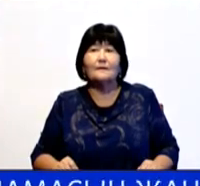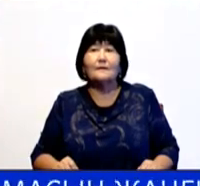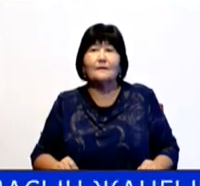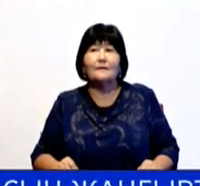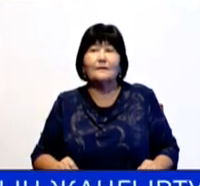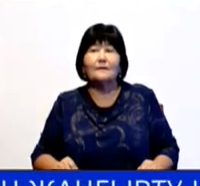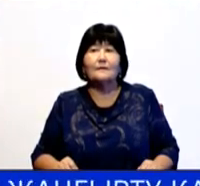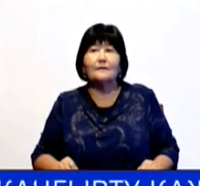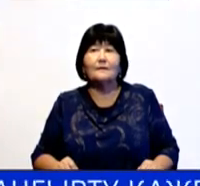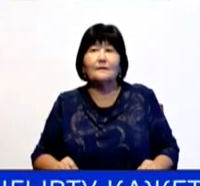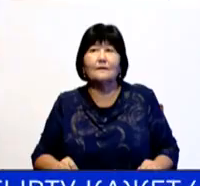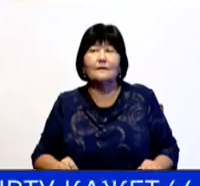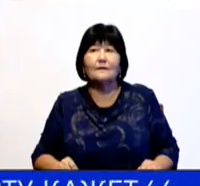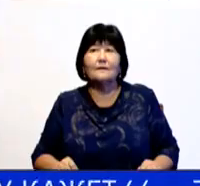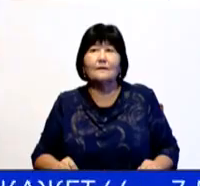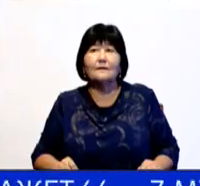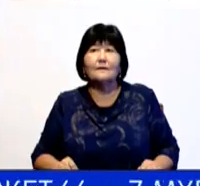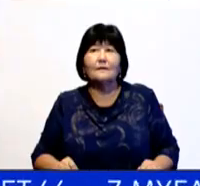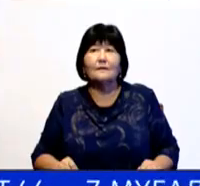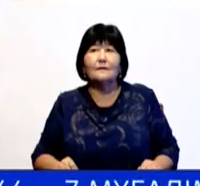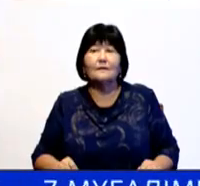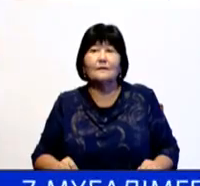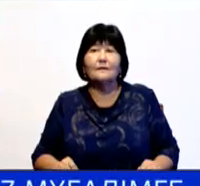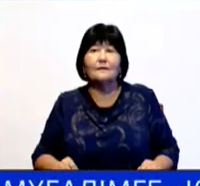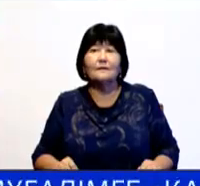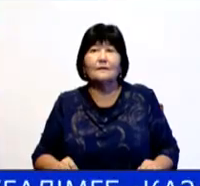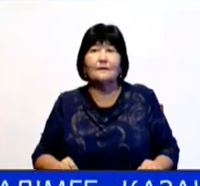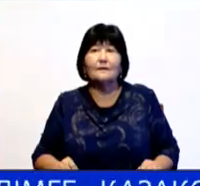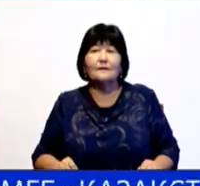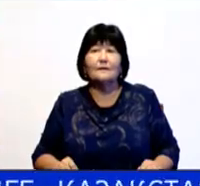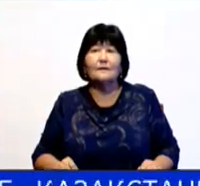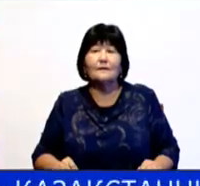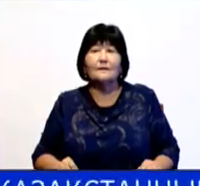Динар Рахман, Талғат Әлменов, Тархан Тоқсейіт, Қызылорда телеарнасы.